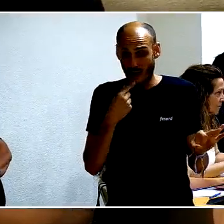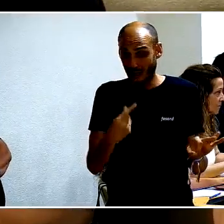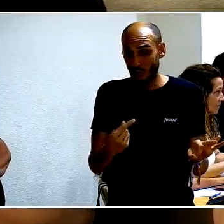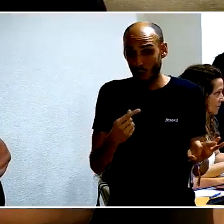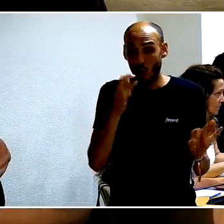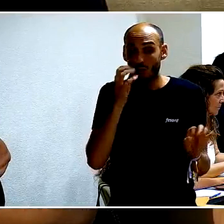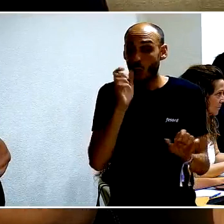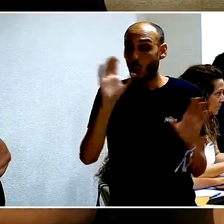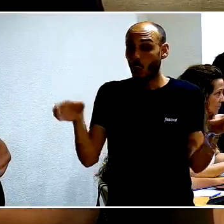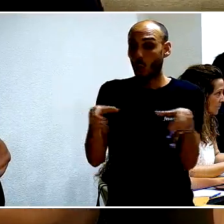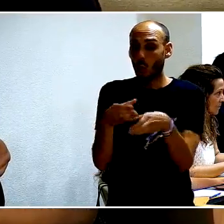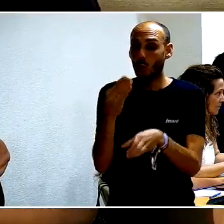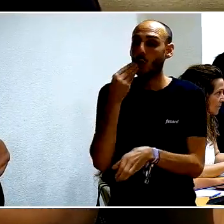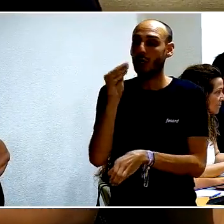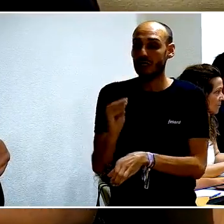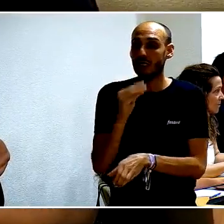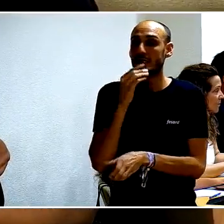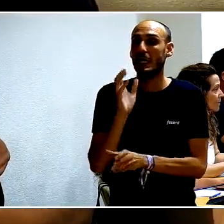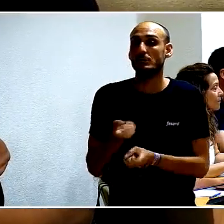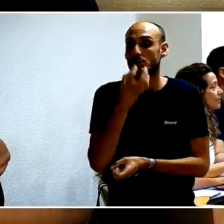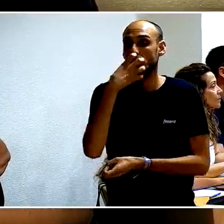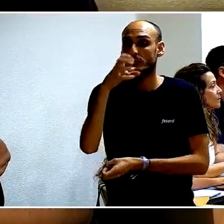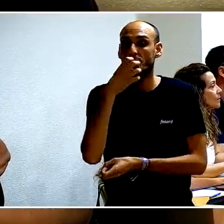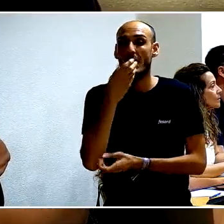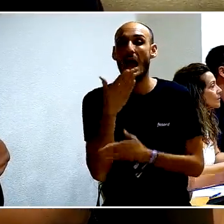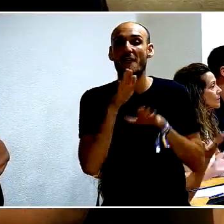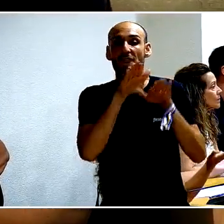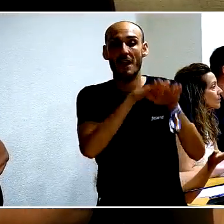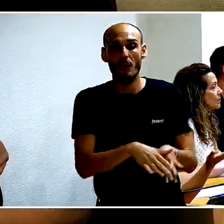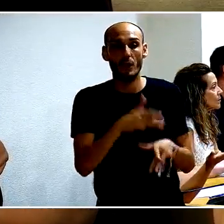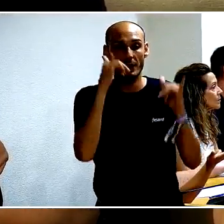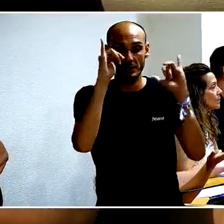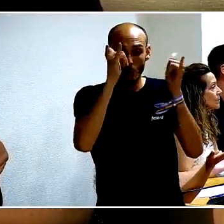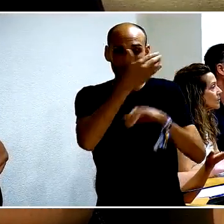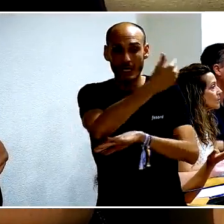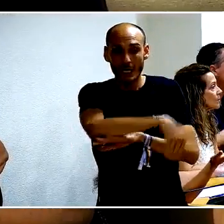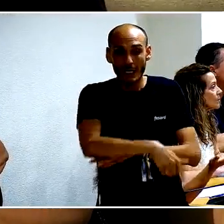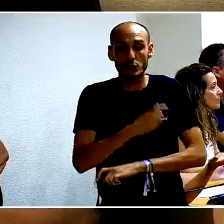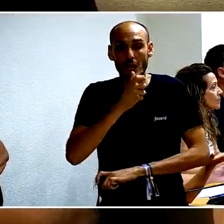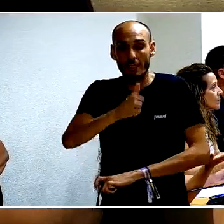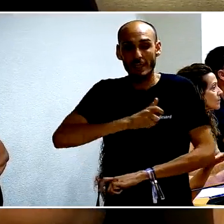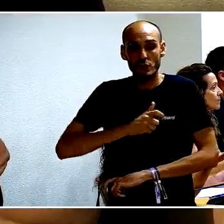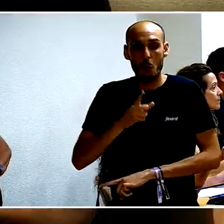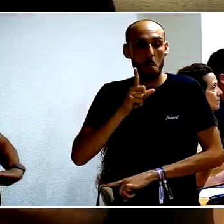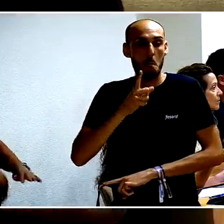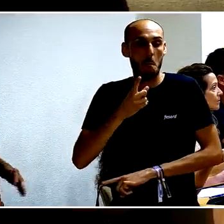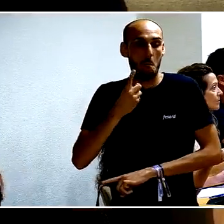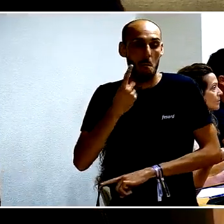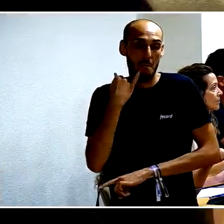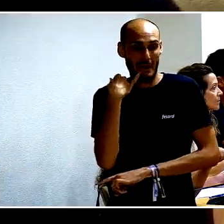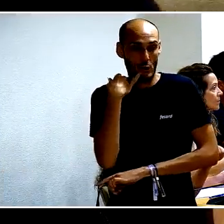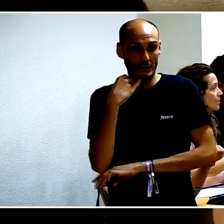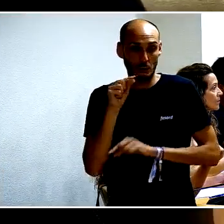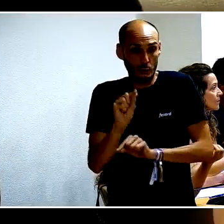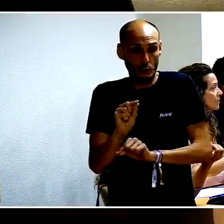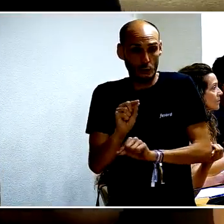grup d'adolescents que cridaven consignes a favor dels bous en carrer ens han cridat maricones. Punt. No estic dient cap